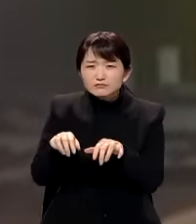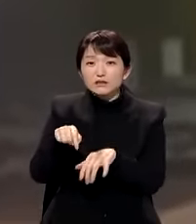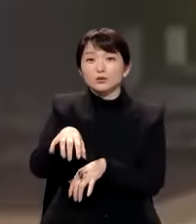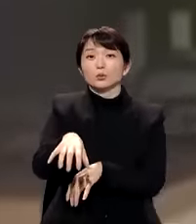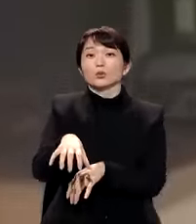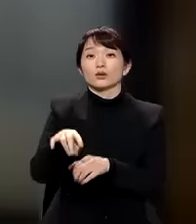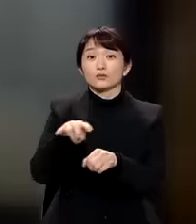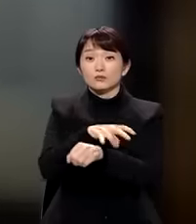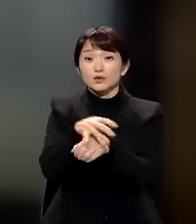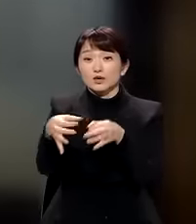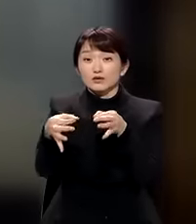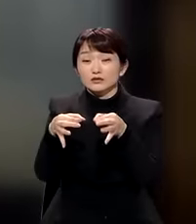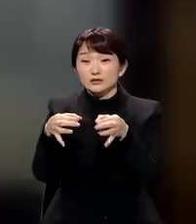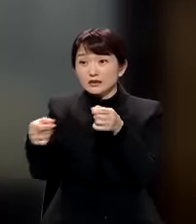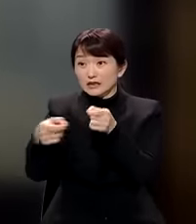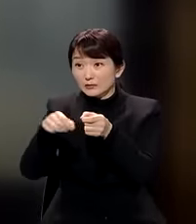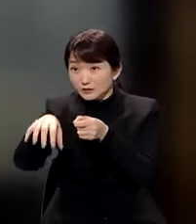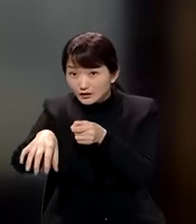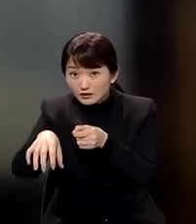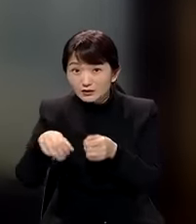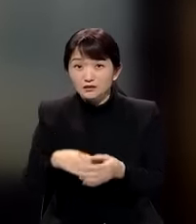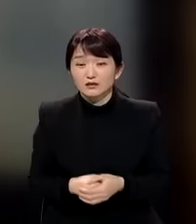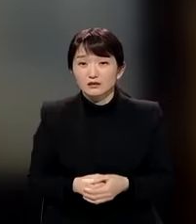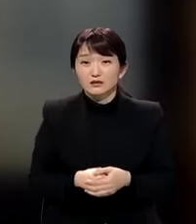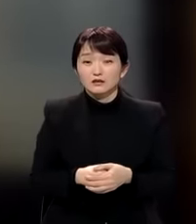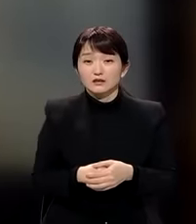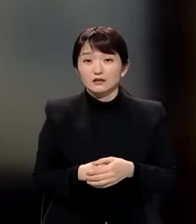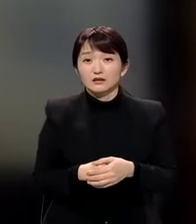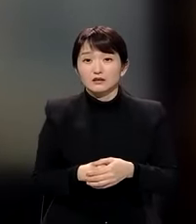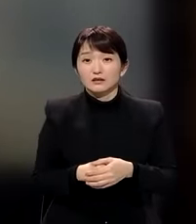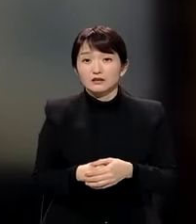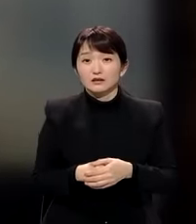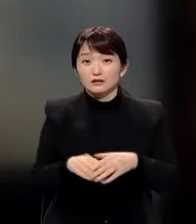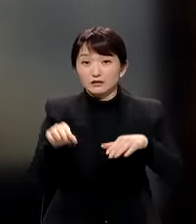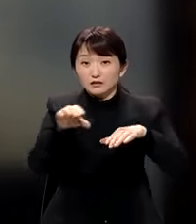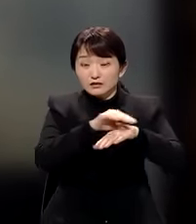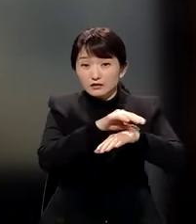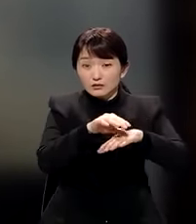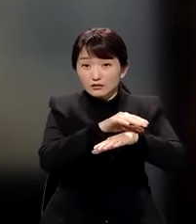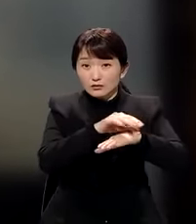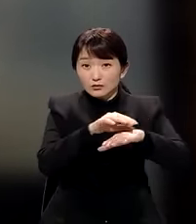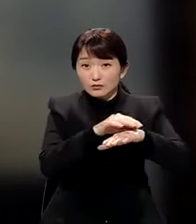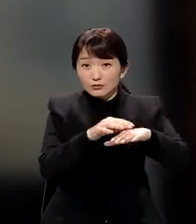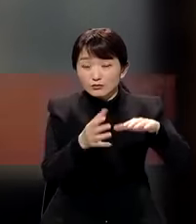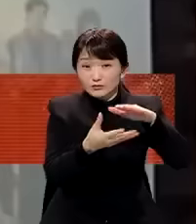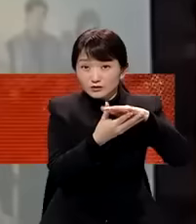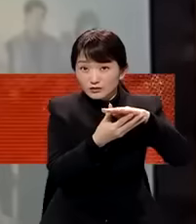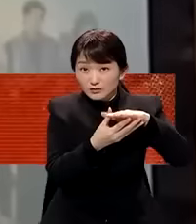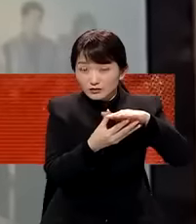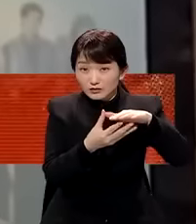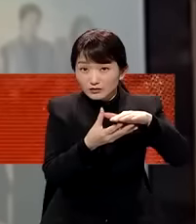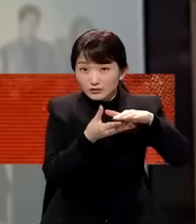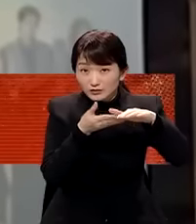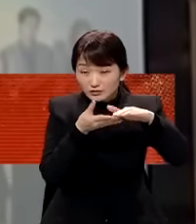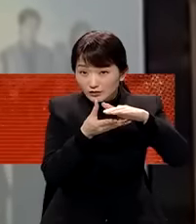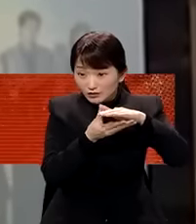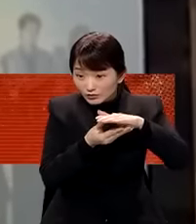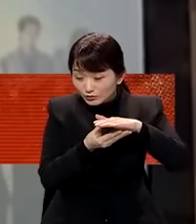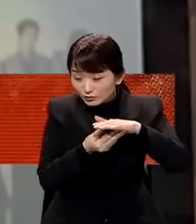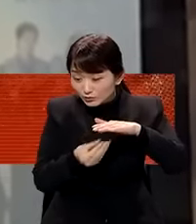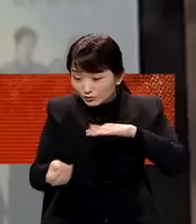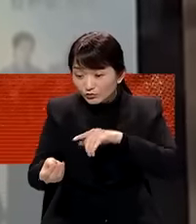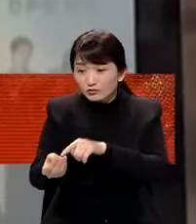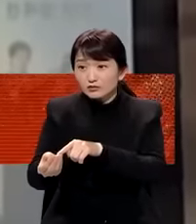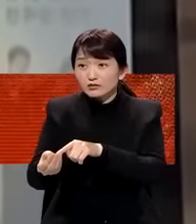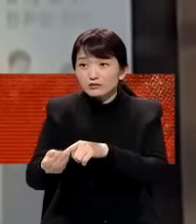편의점 앞이라 사실이에요 프린트 뽑아 가라고 둔 컴퓨터 편의점 컴퓨터로 저렇게 게임을 하고 있습니다 자